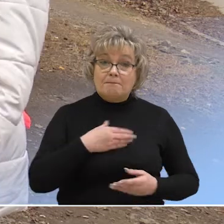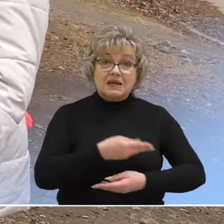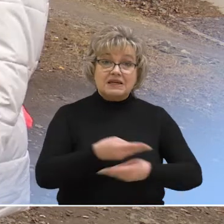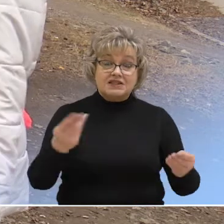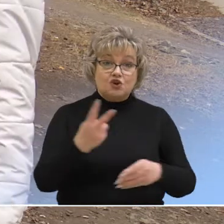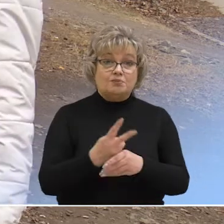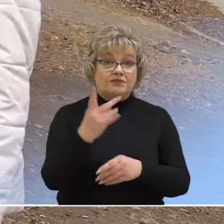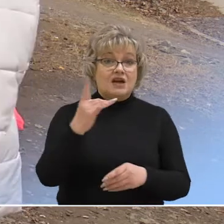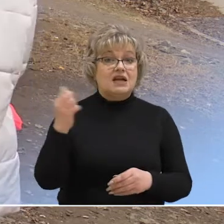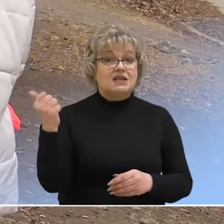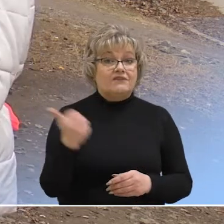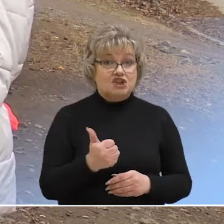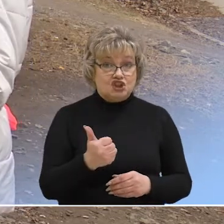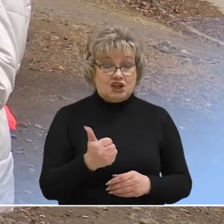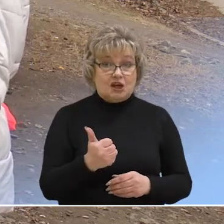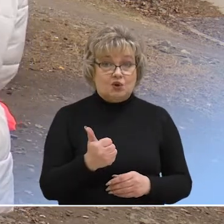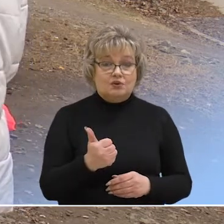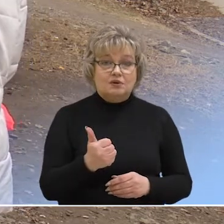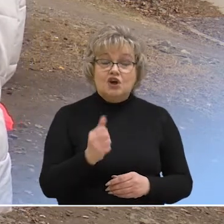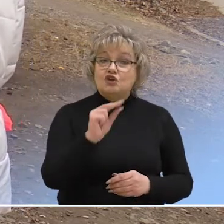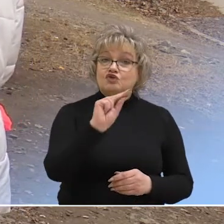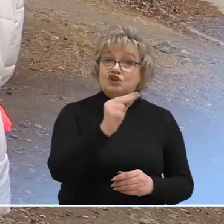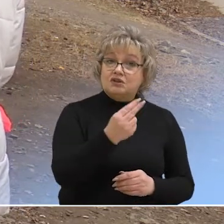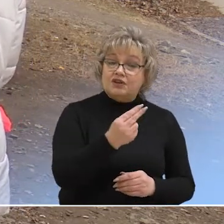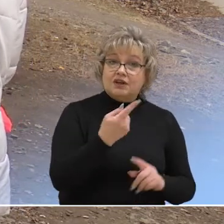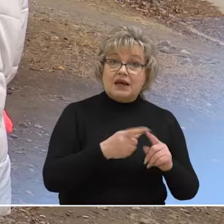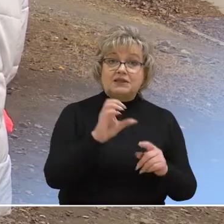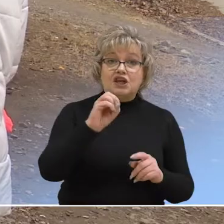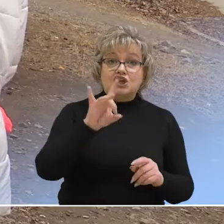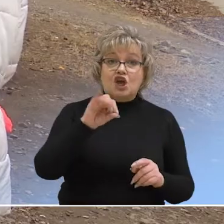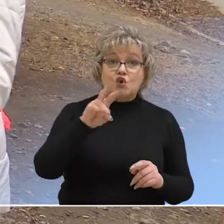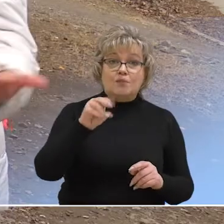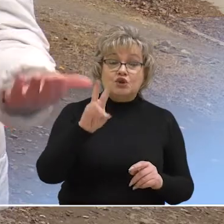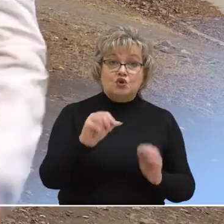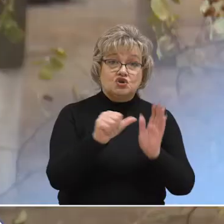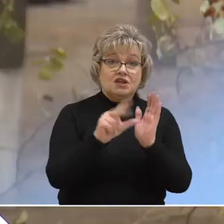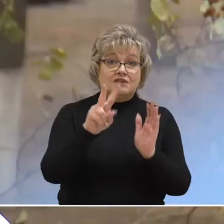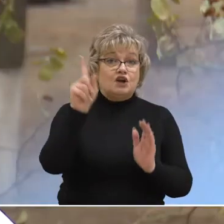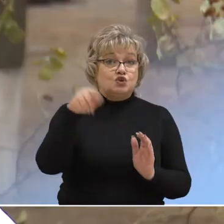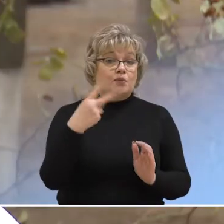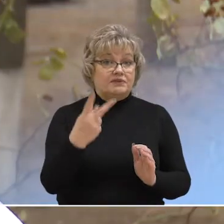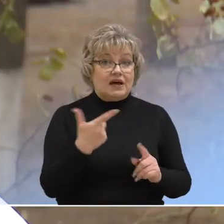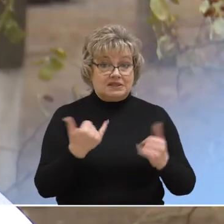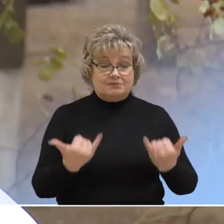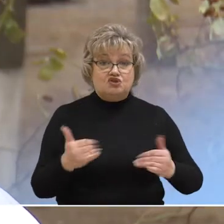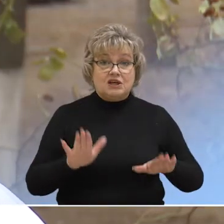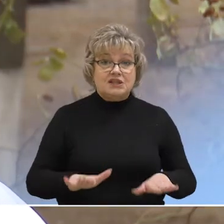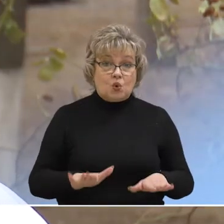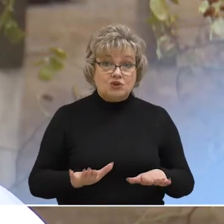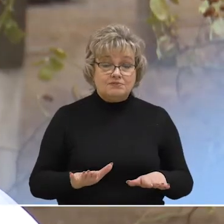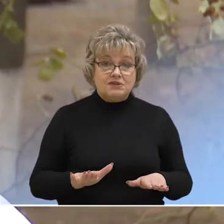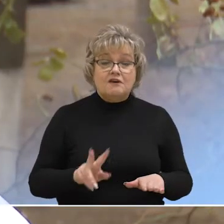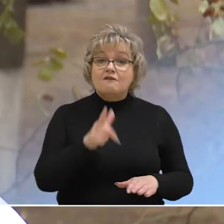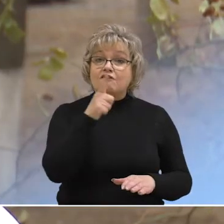Раздаем два раза в неделю, значит, по четвергам это Еременко 60/2, собственно, где мы сегодня и находимся, в